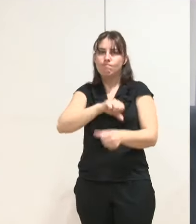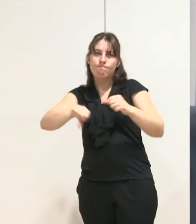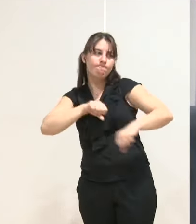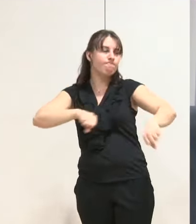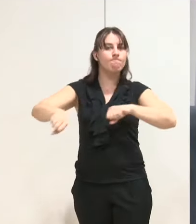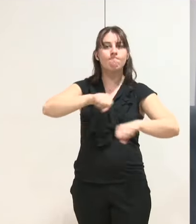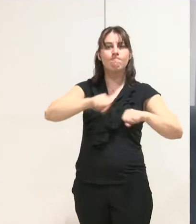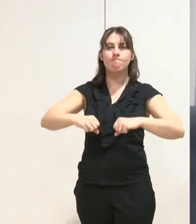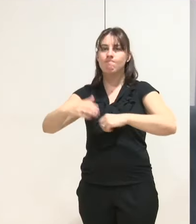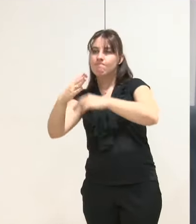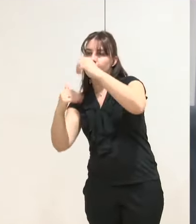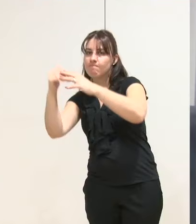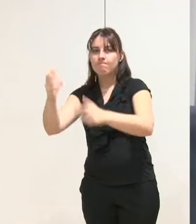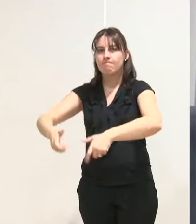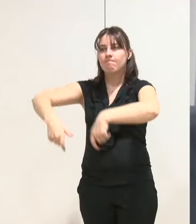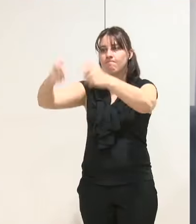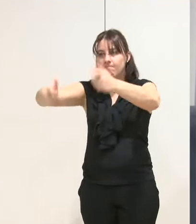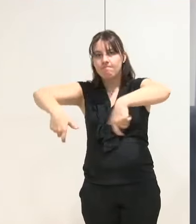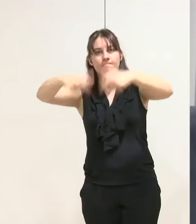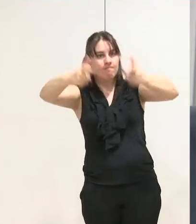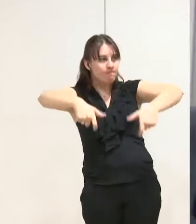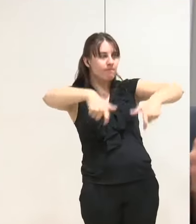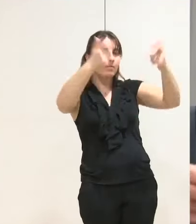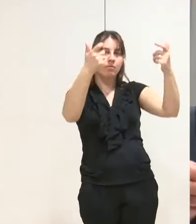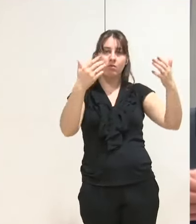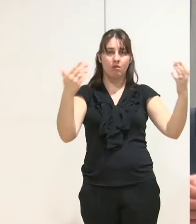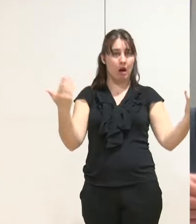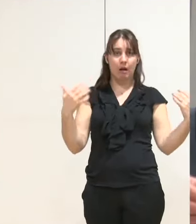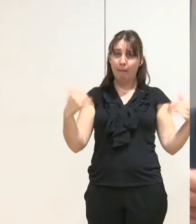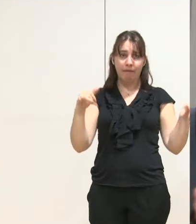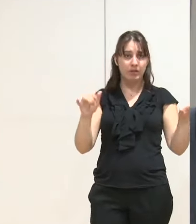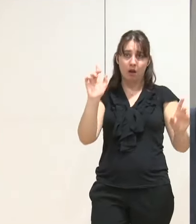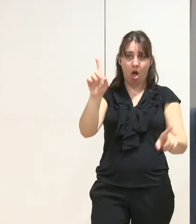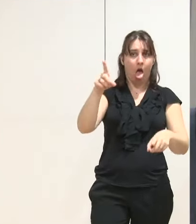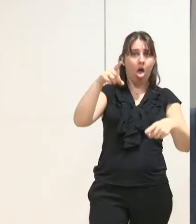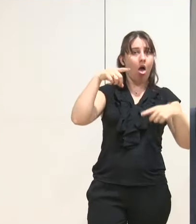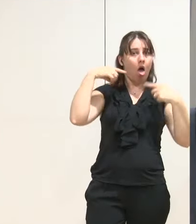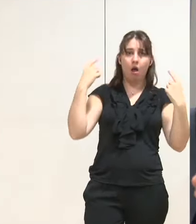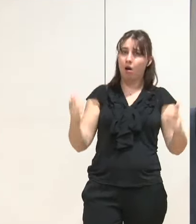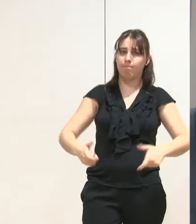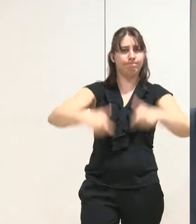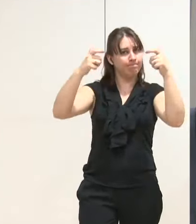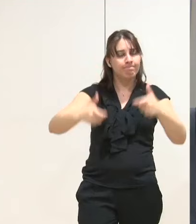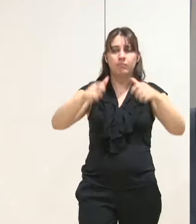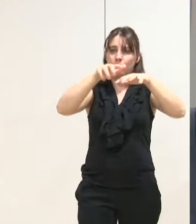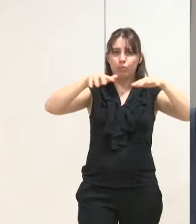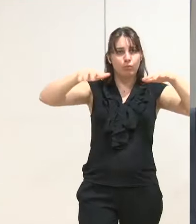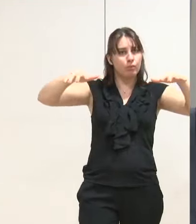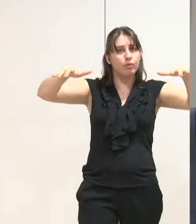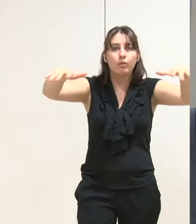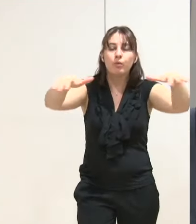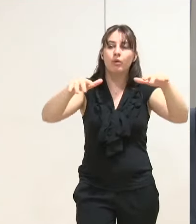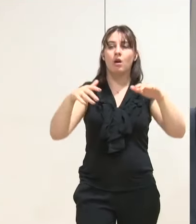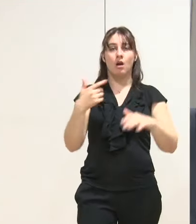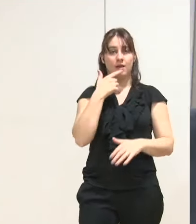il y a des constructions nouvelles et donc la demande va encore augmenter et donc ce que vous allez offrir comme